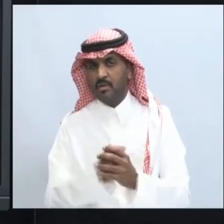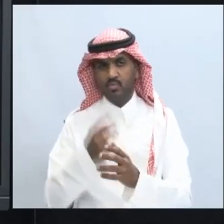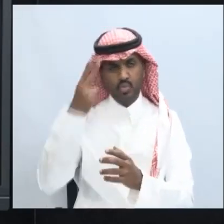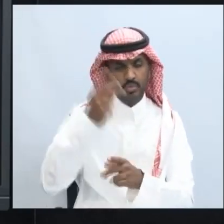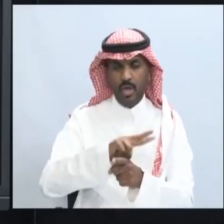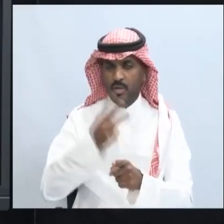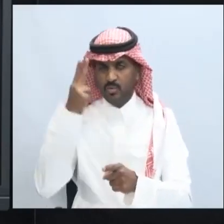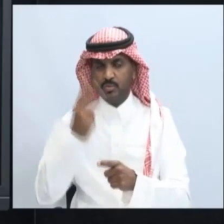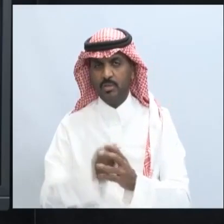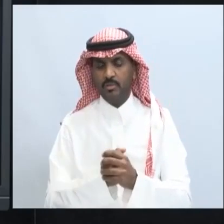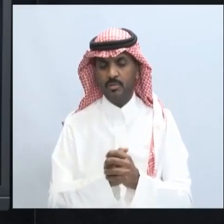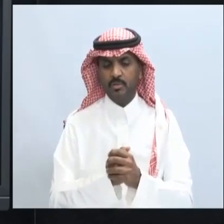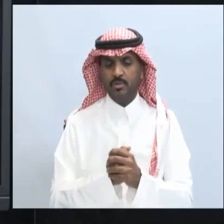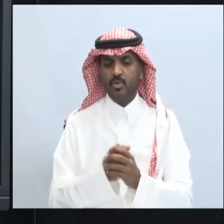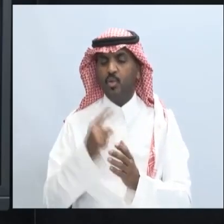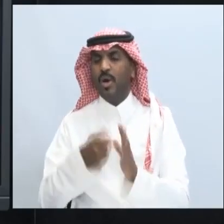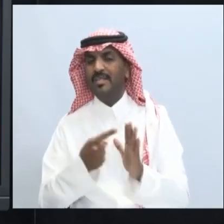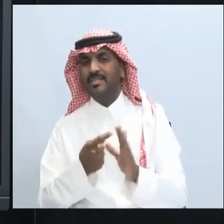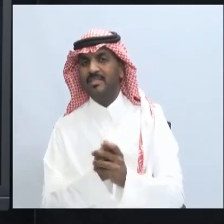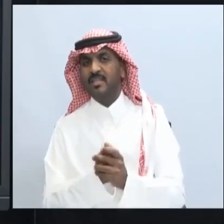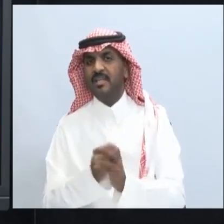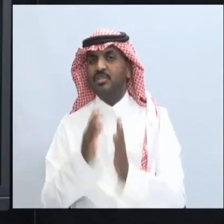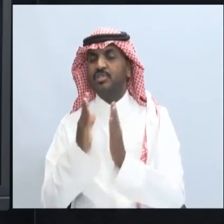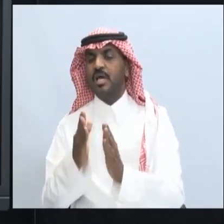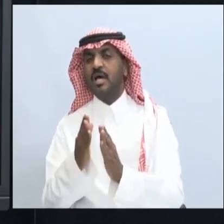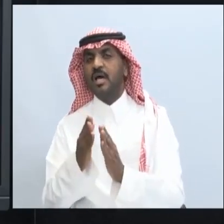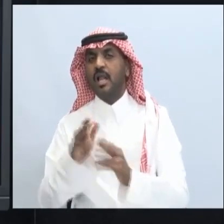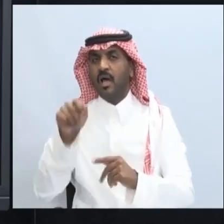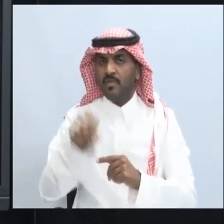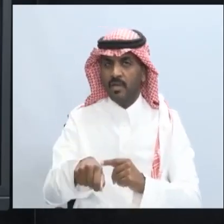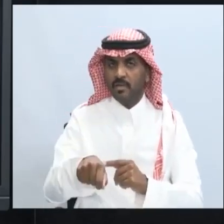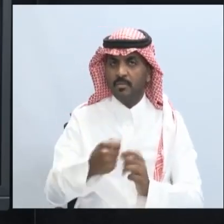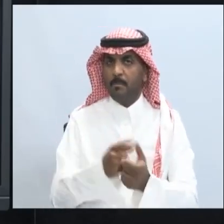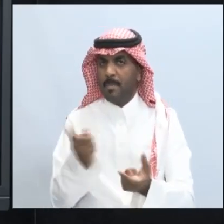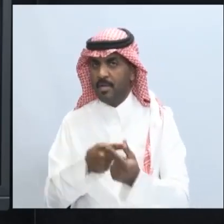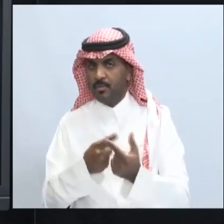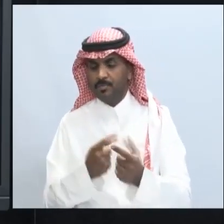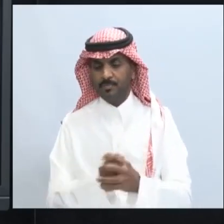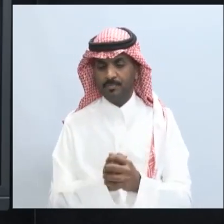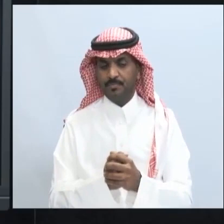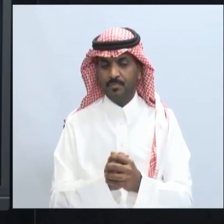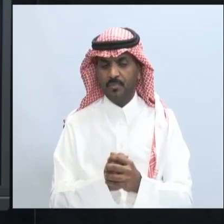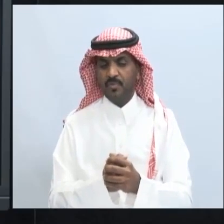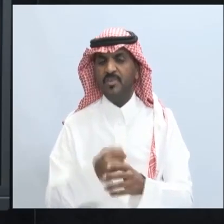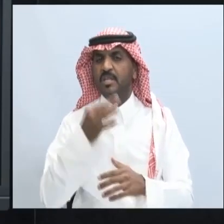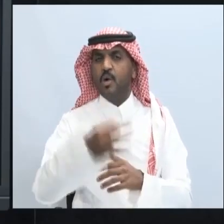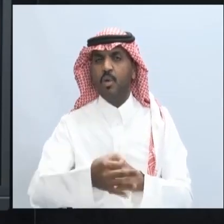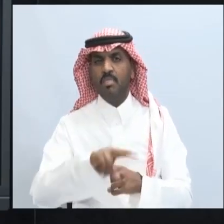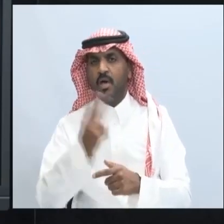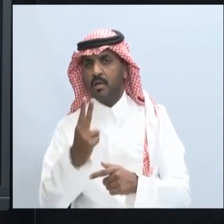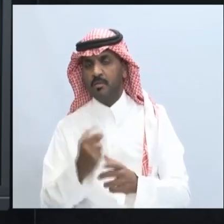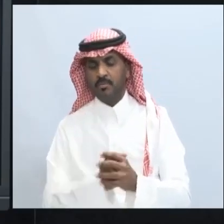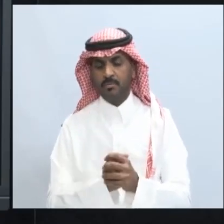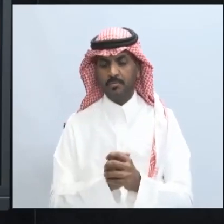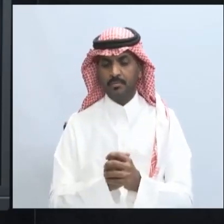العربيه السعوديه فربما يحدد ان الجهه القضائيه التي تقضي بينهما هي في دوله اخرى في